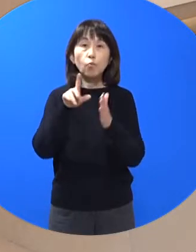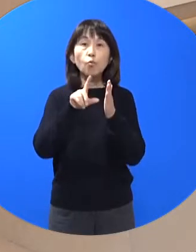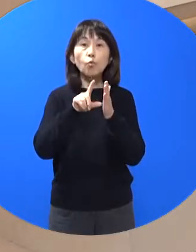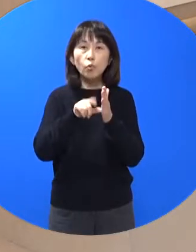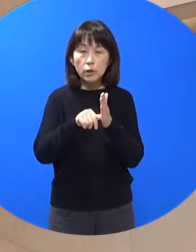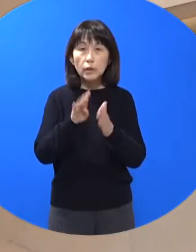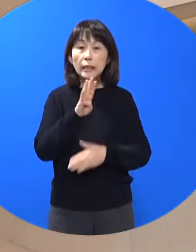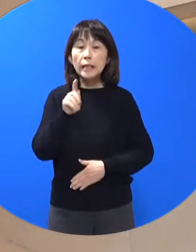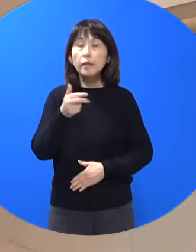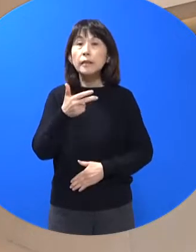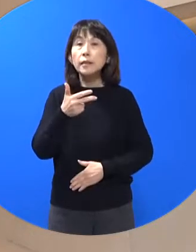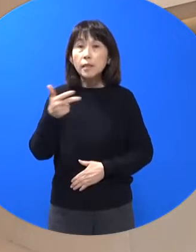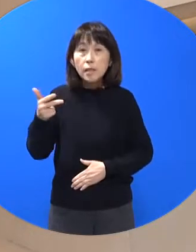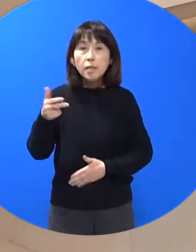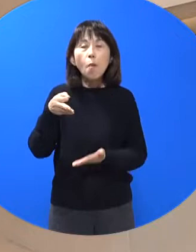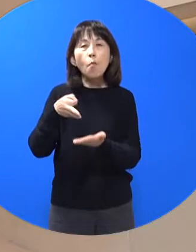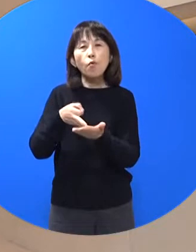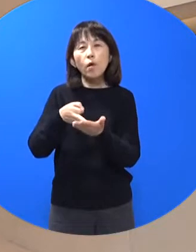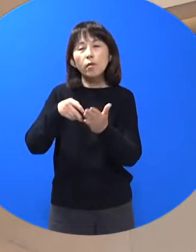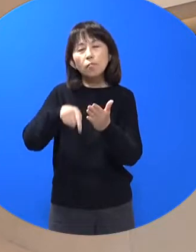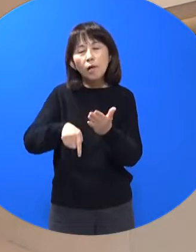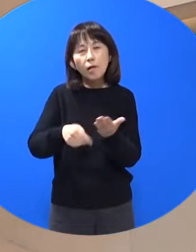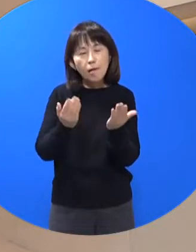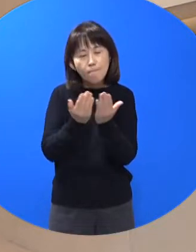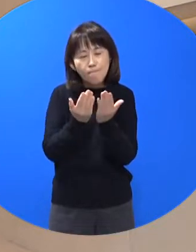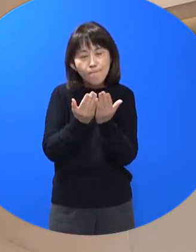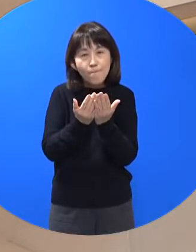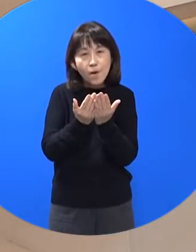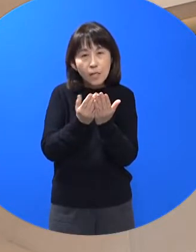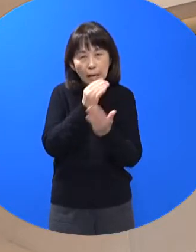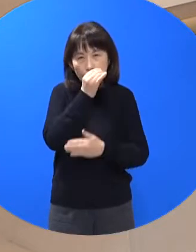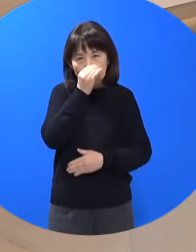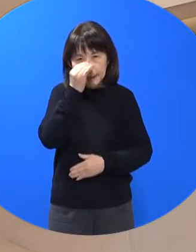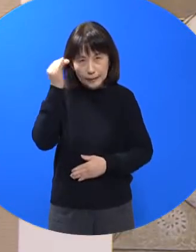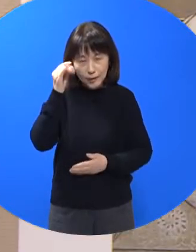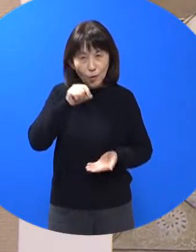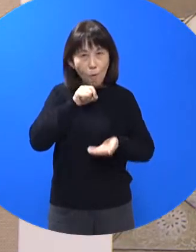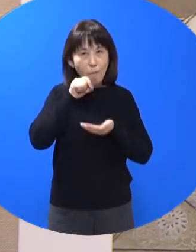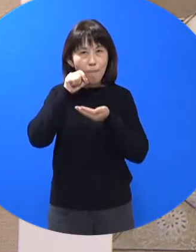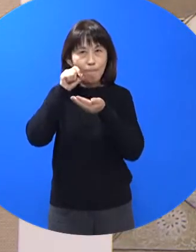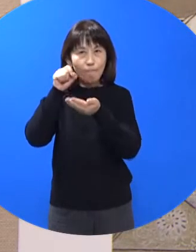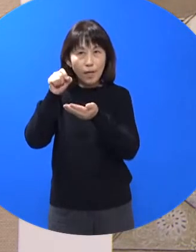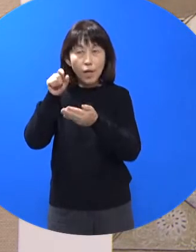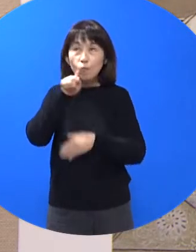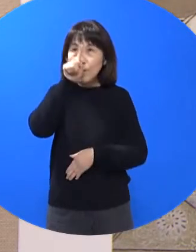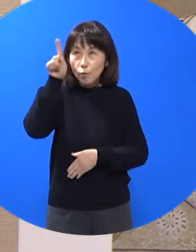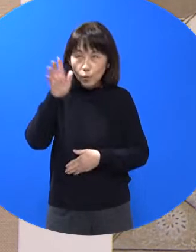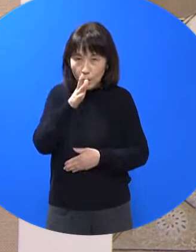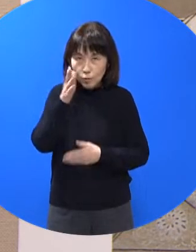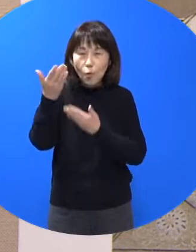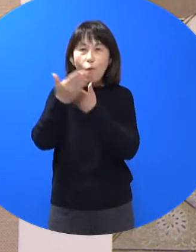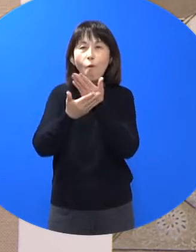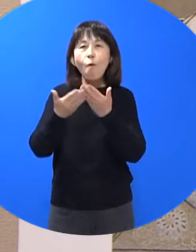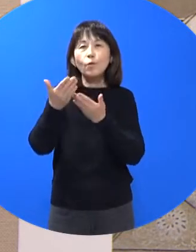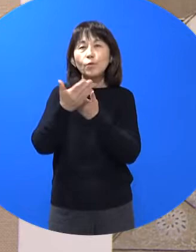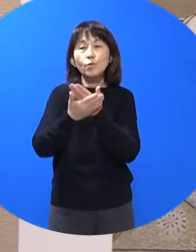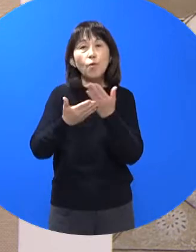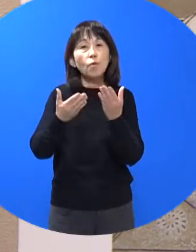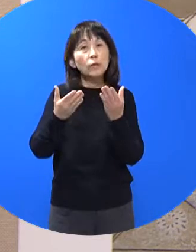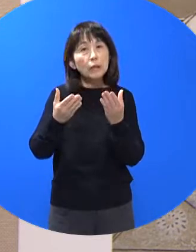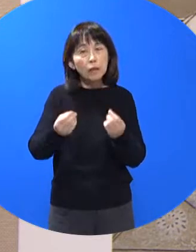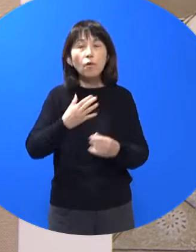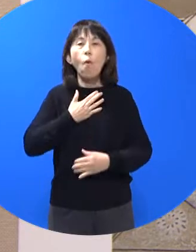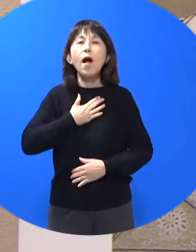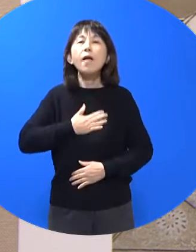に源氏物語で学んだいろんな知識を携えて、このような権力者と交流をしてたということが分